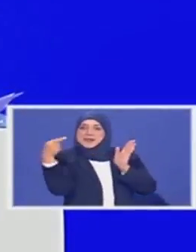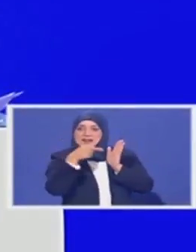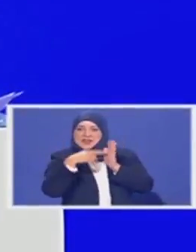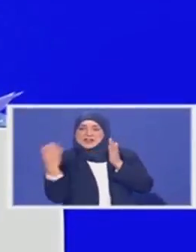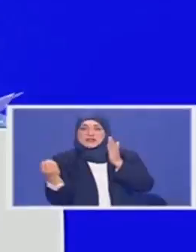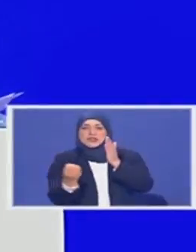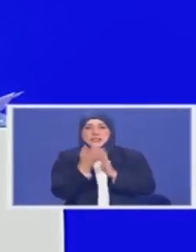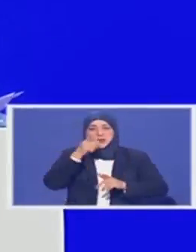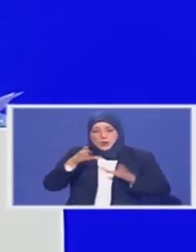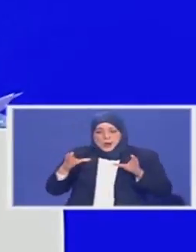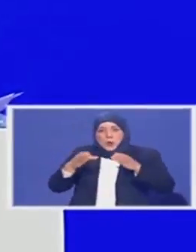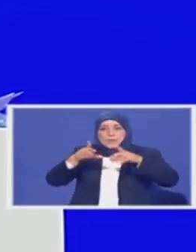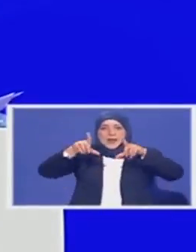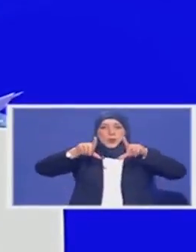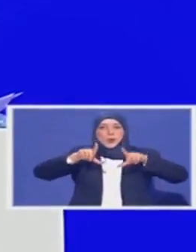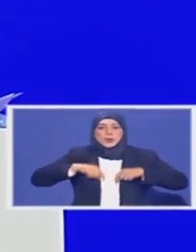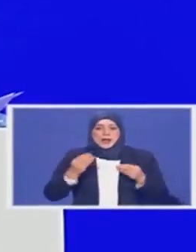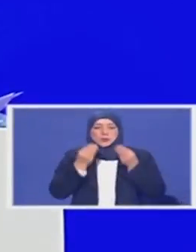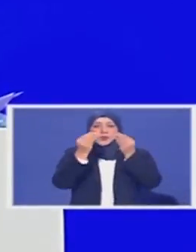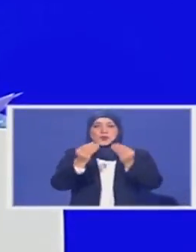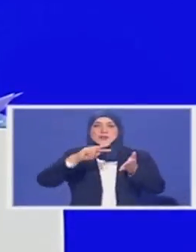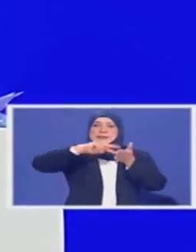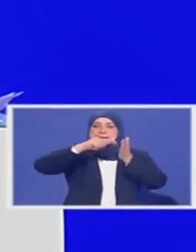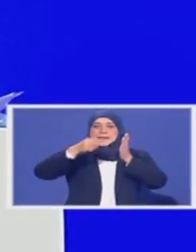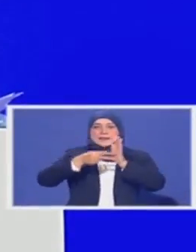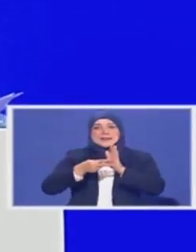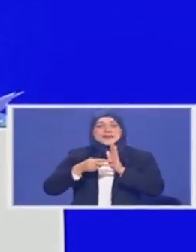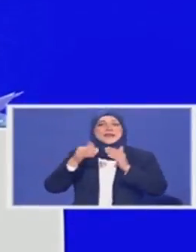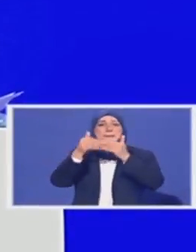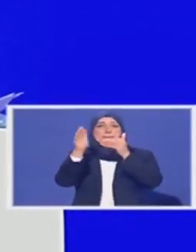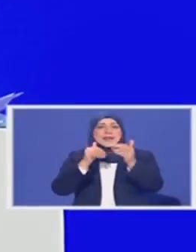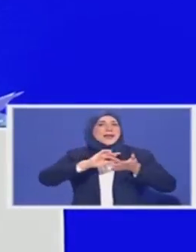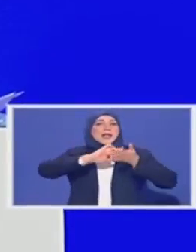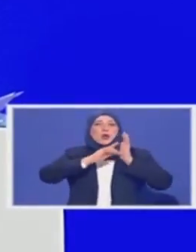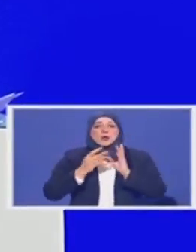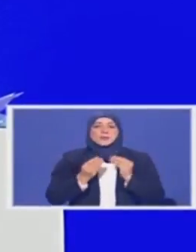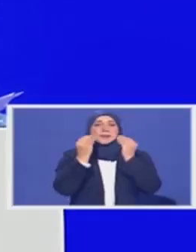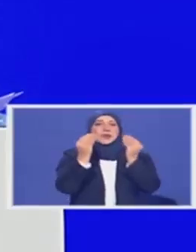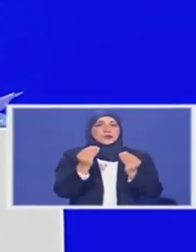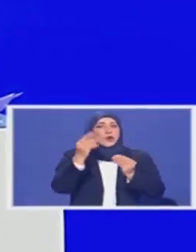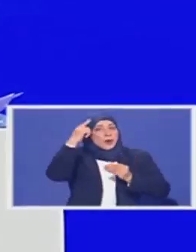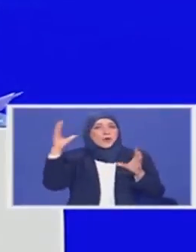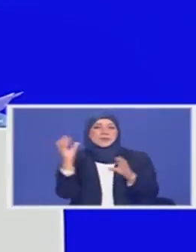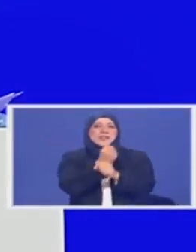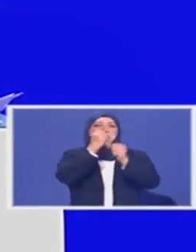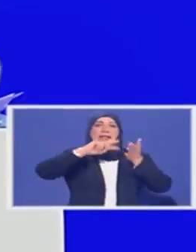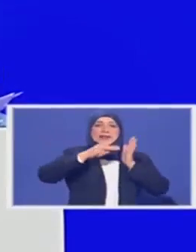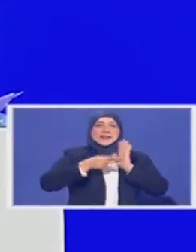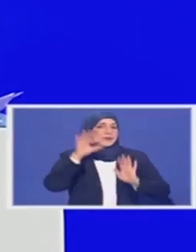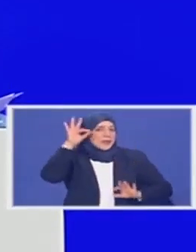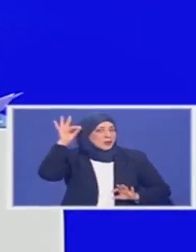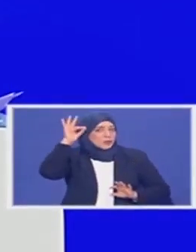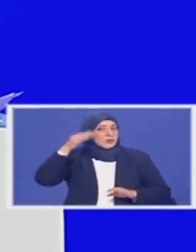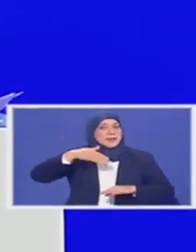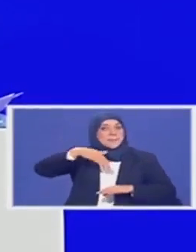الحكومة معناها باش توفر الآليات المعدات لمعناها توفير وإنجاح هذه الخطة، ولكن